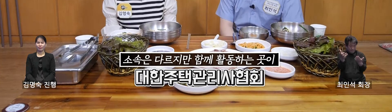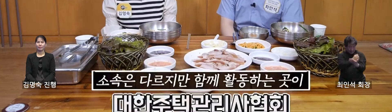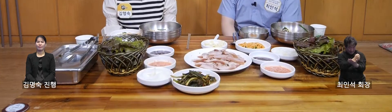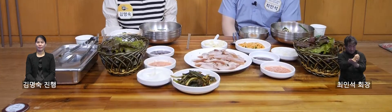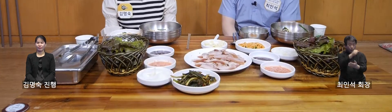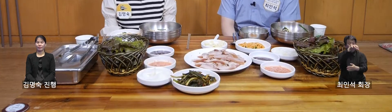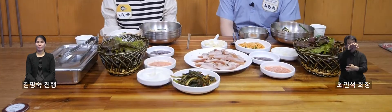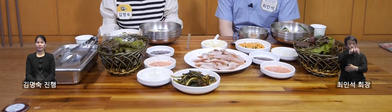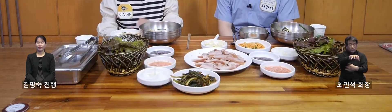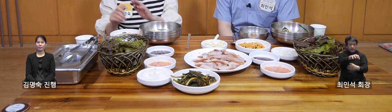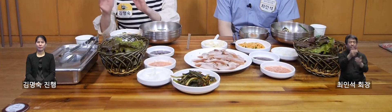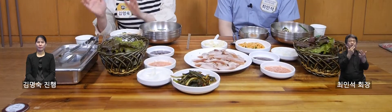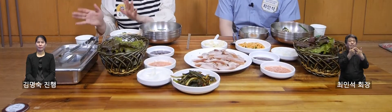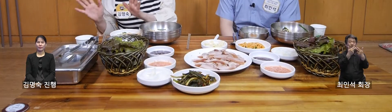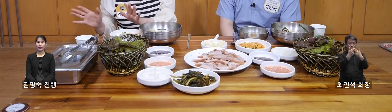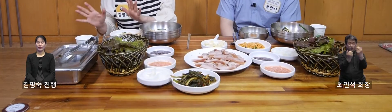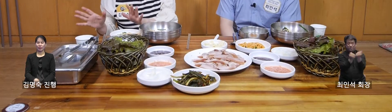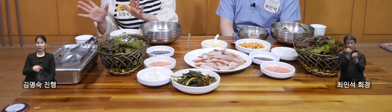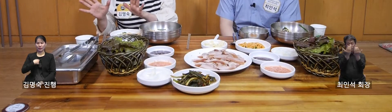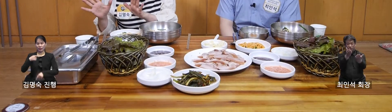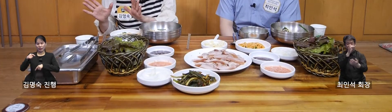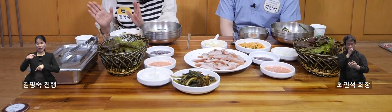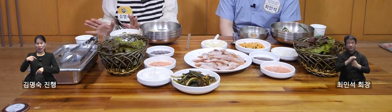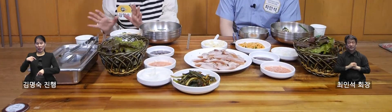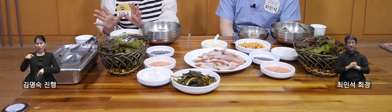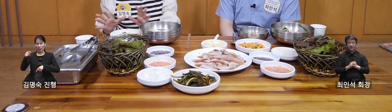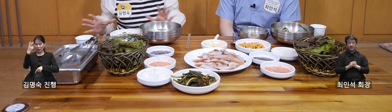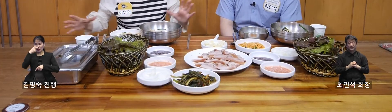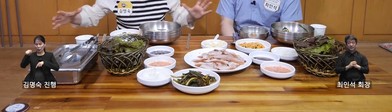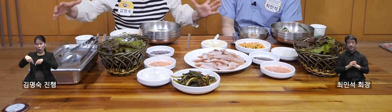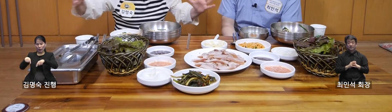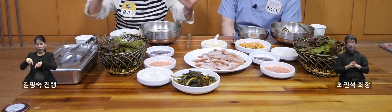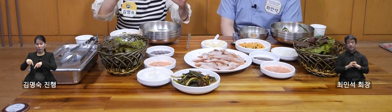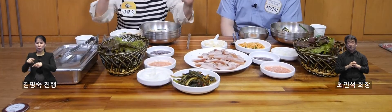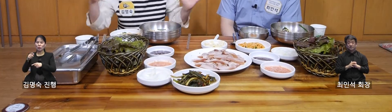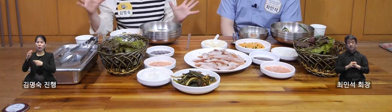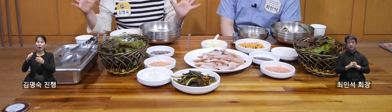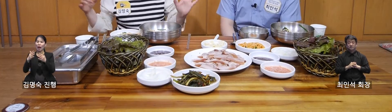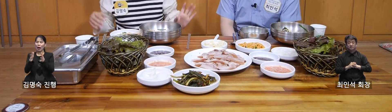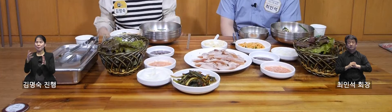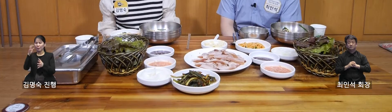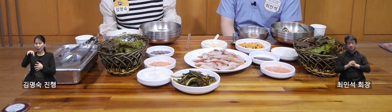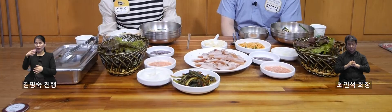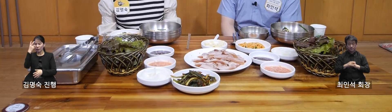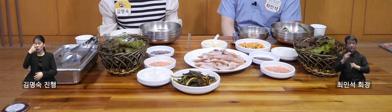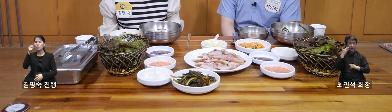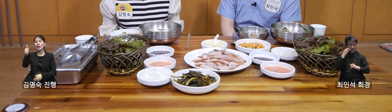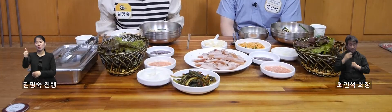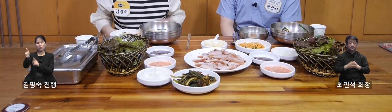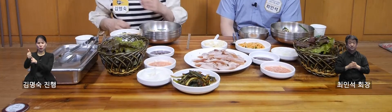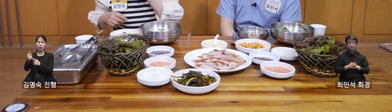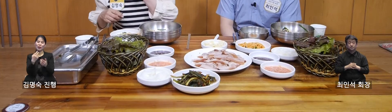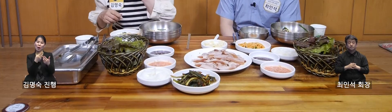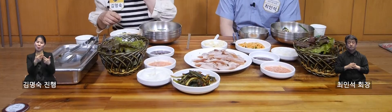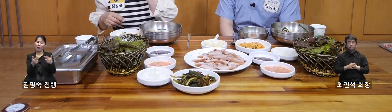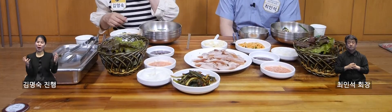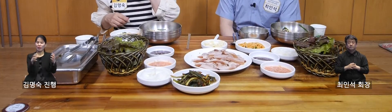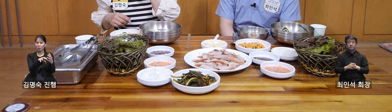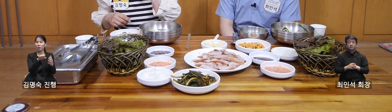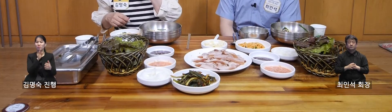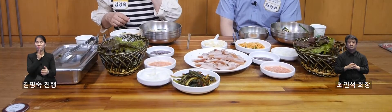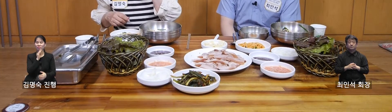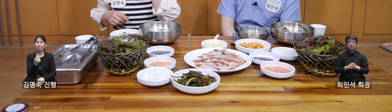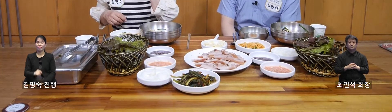수가 있습니다. 그냥 뭐 자치 관리 하는 그 소장님들도 다 그 협회 안에. 네. 그렇습니다. 예. 아,